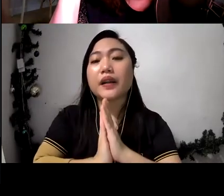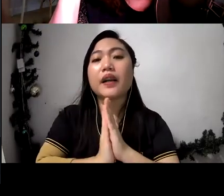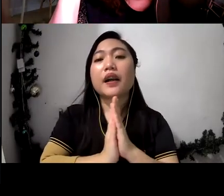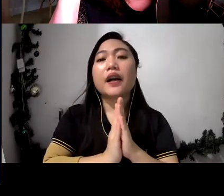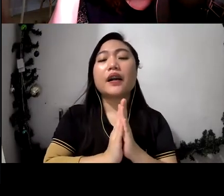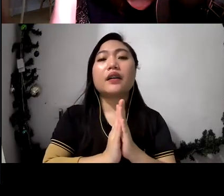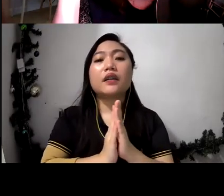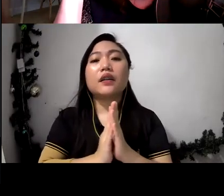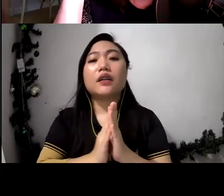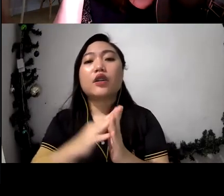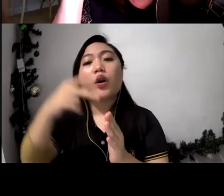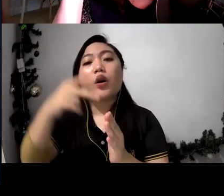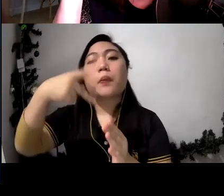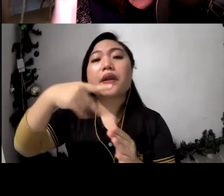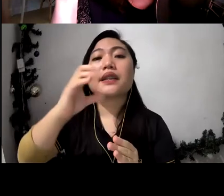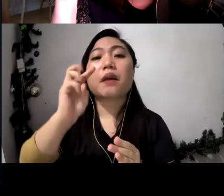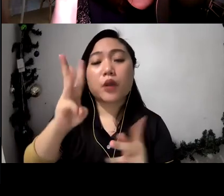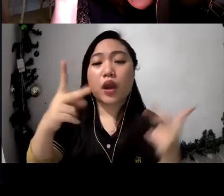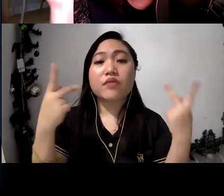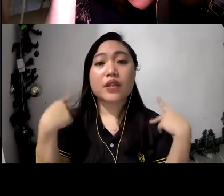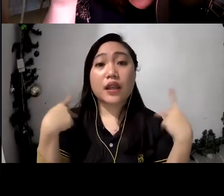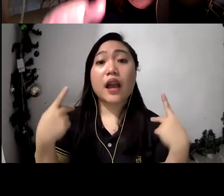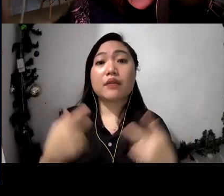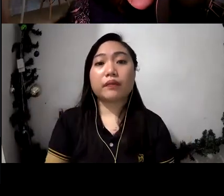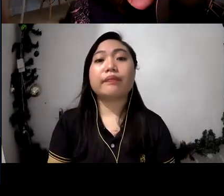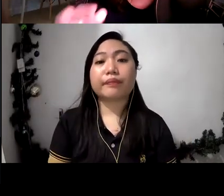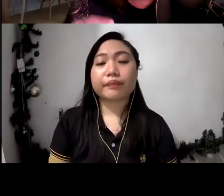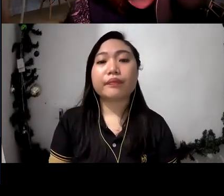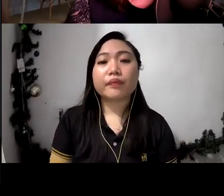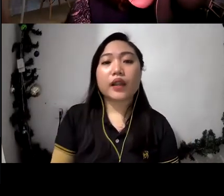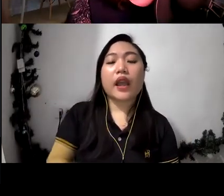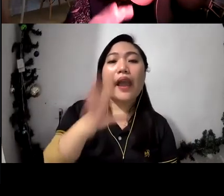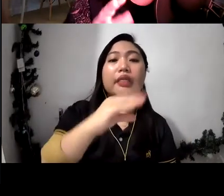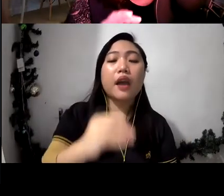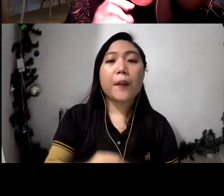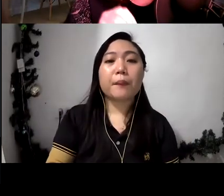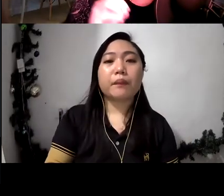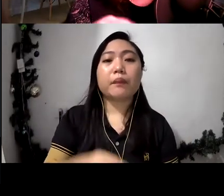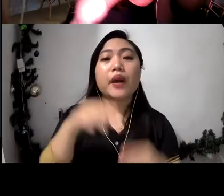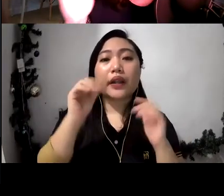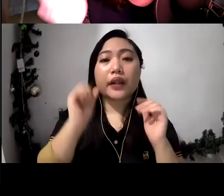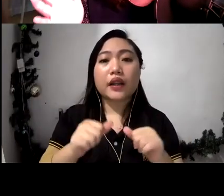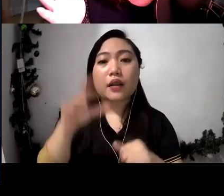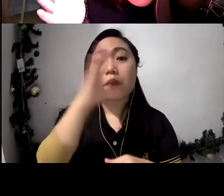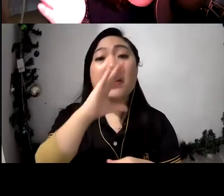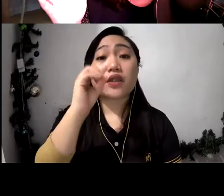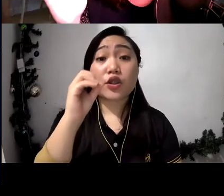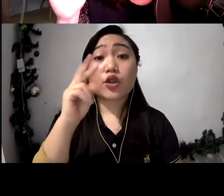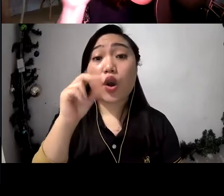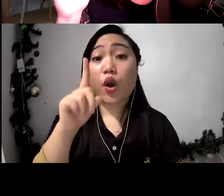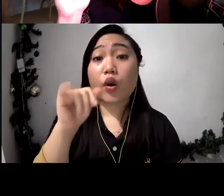sa PCW, may mga materials po na pwede ilagay nyo sa library. And then, no, pwede ka rin kayong mag-search online ano yung